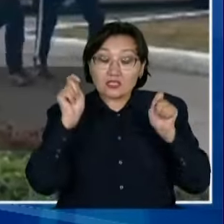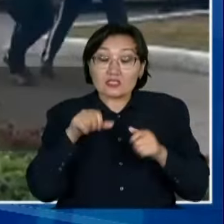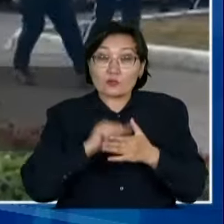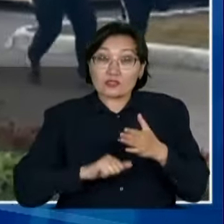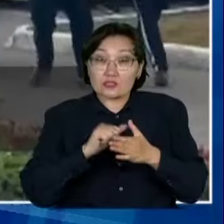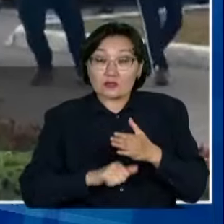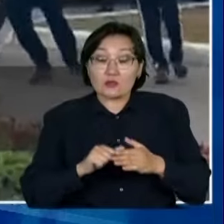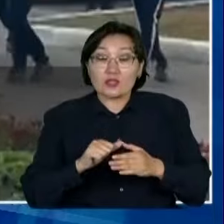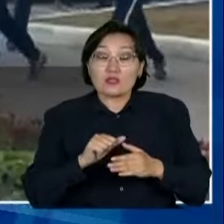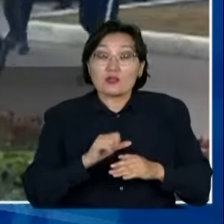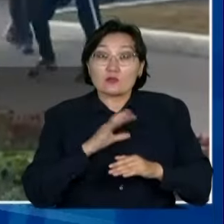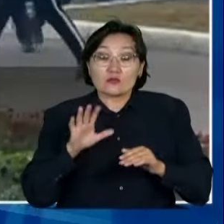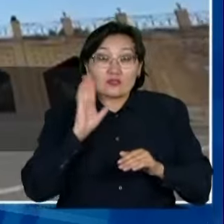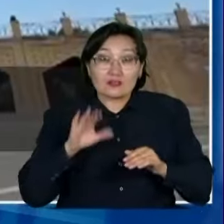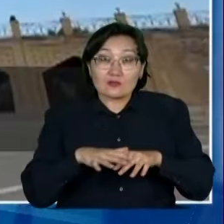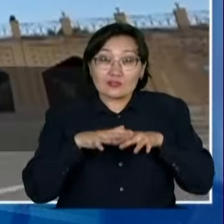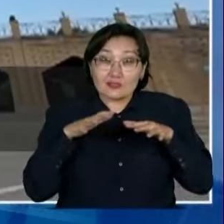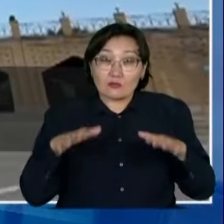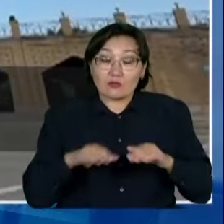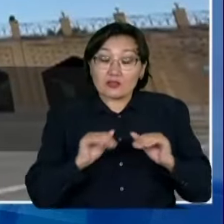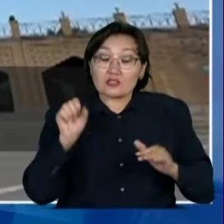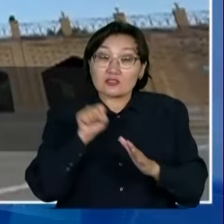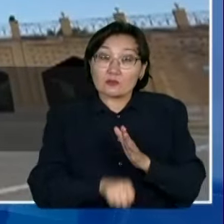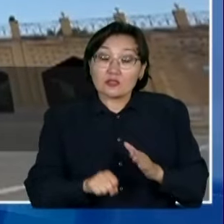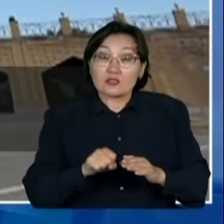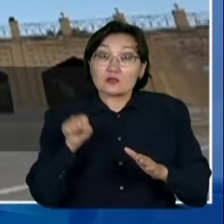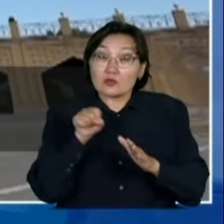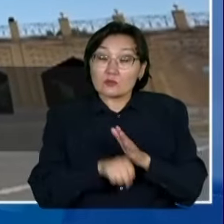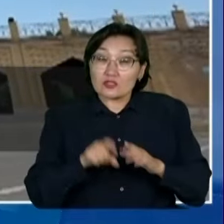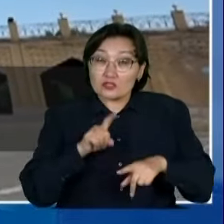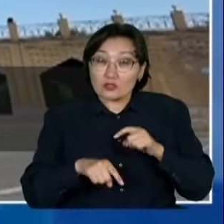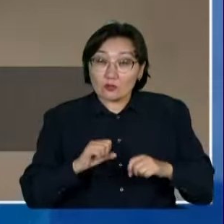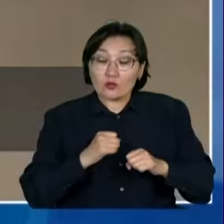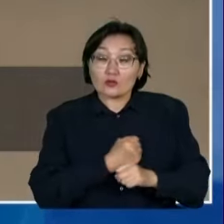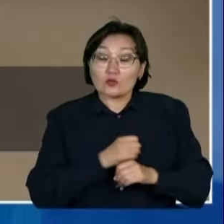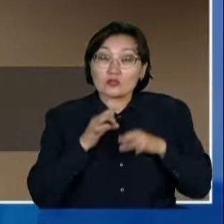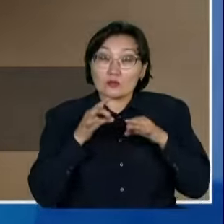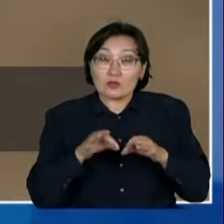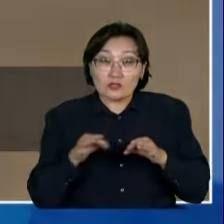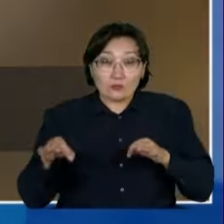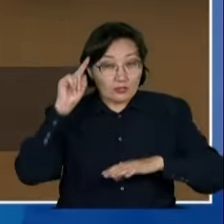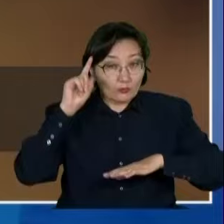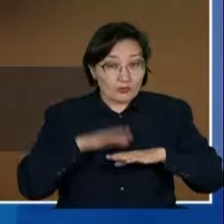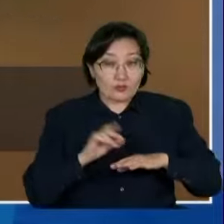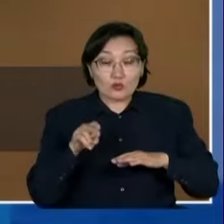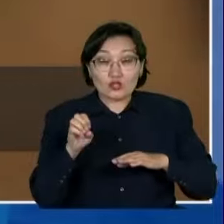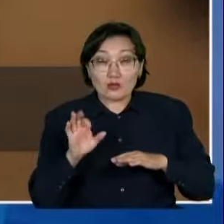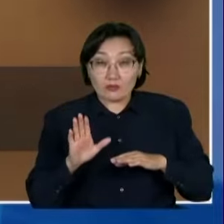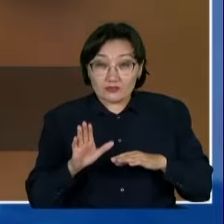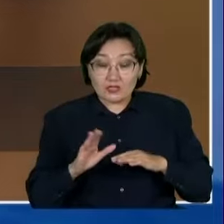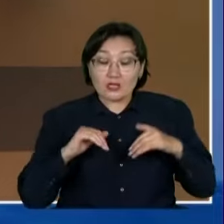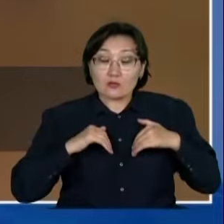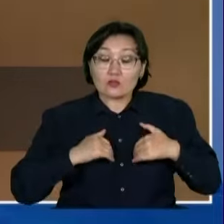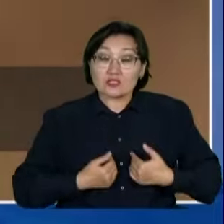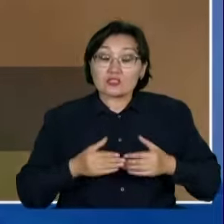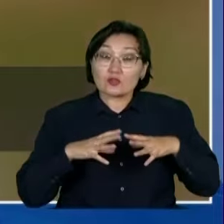saldarınan bolğan sel balalardıñ ömirin jalmap ketken. Kazı tapkandardıñ jaqındarına köñil aytıp barğan oblıs äkimi Ermek Köşerbaev qayğı